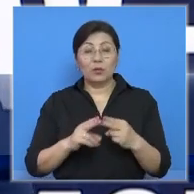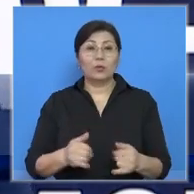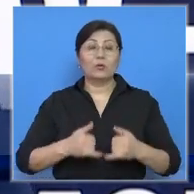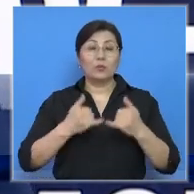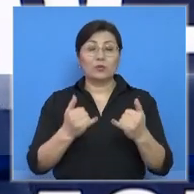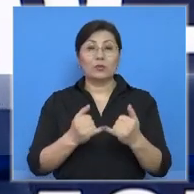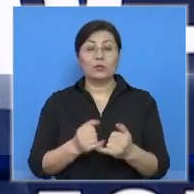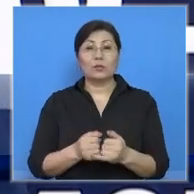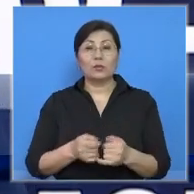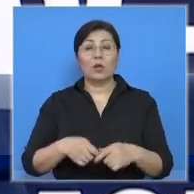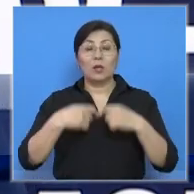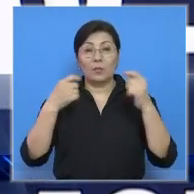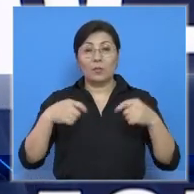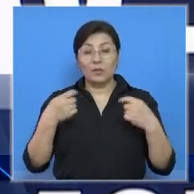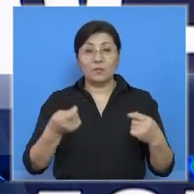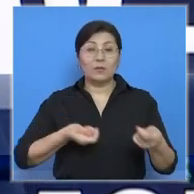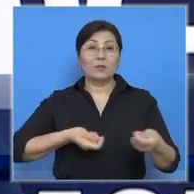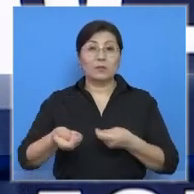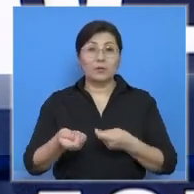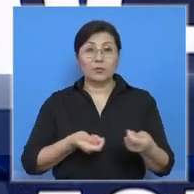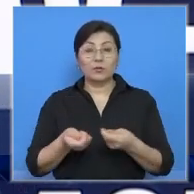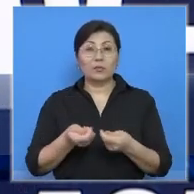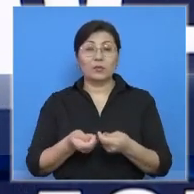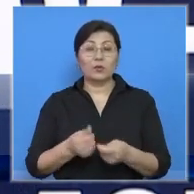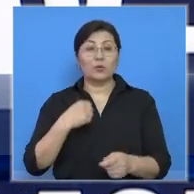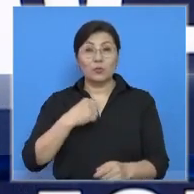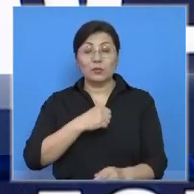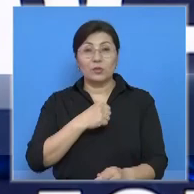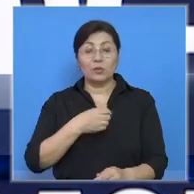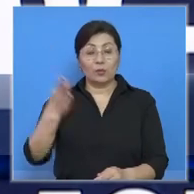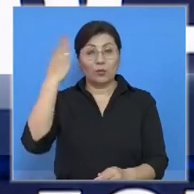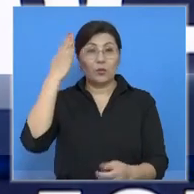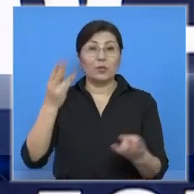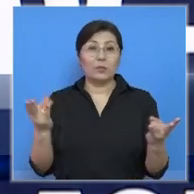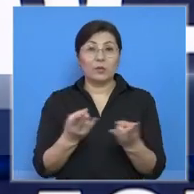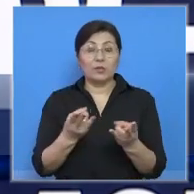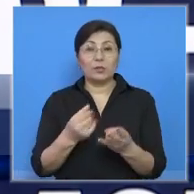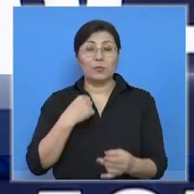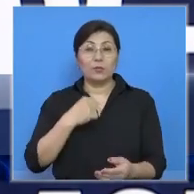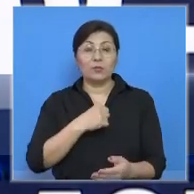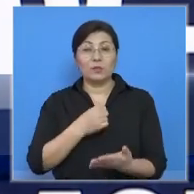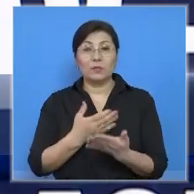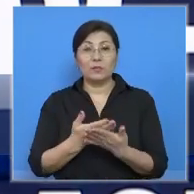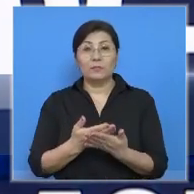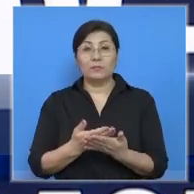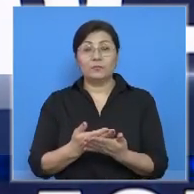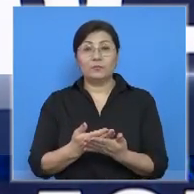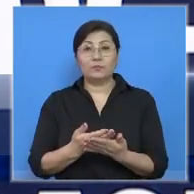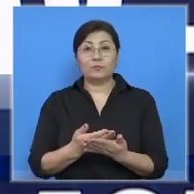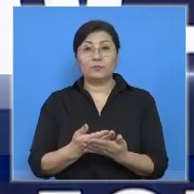жігіттер, сол кезде ойланып қалар еді көбісі. Сол жерден бір ғибрат алып кеткен болар еді. Сол кезден, сол жерден